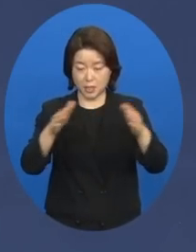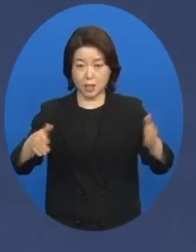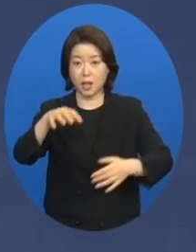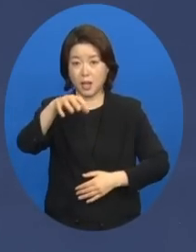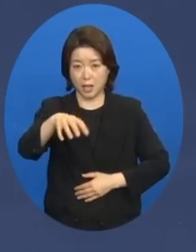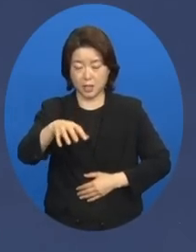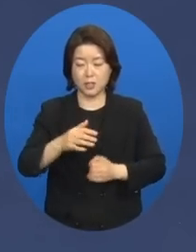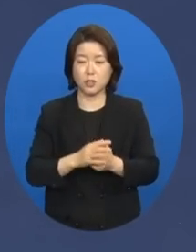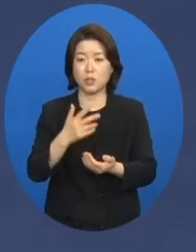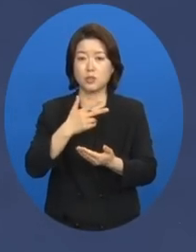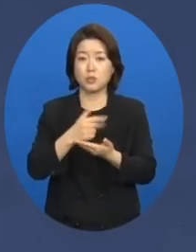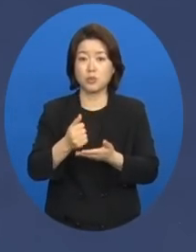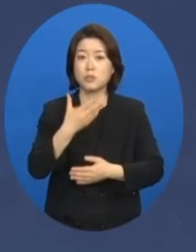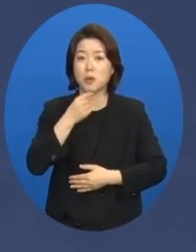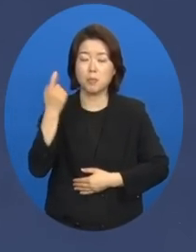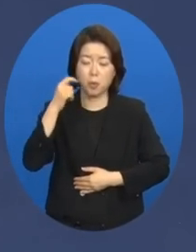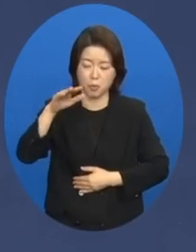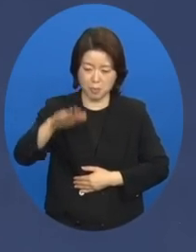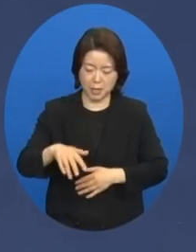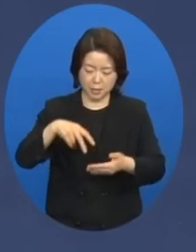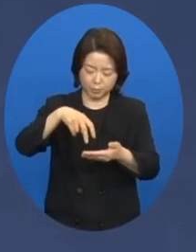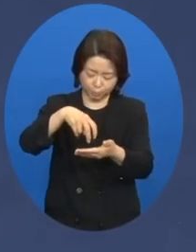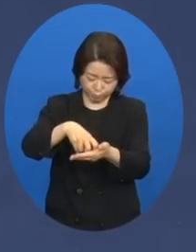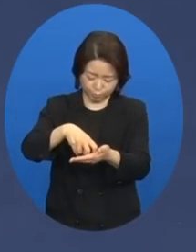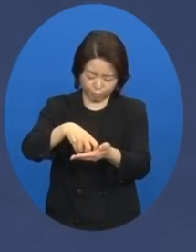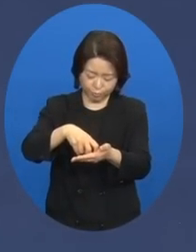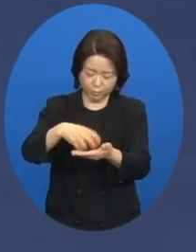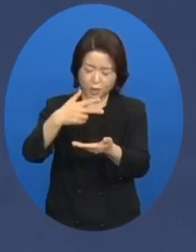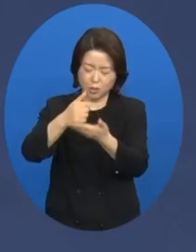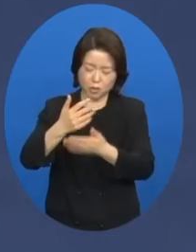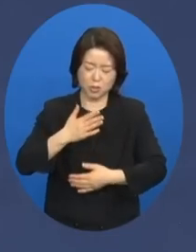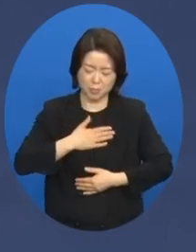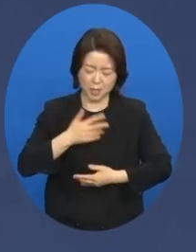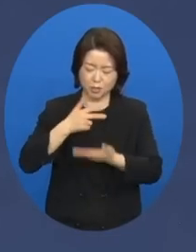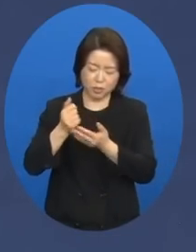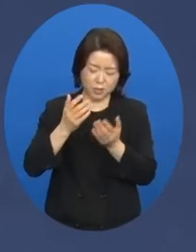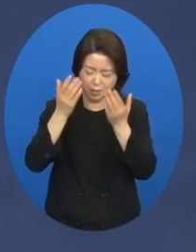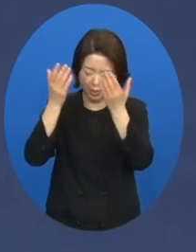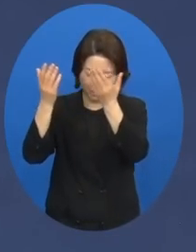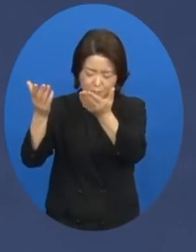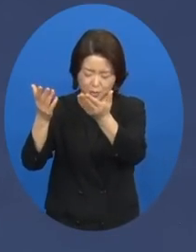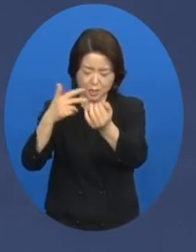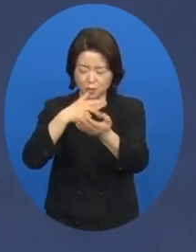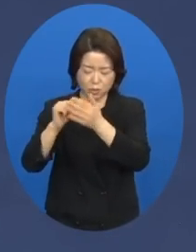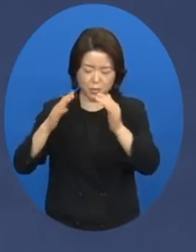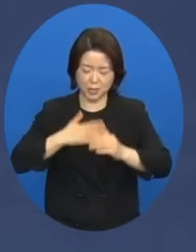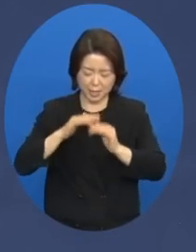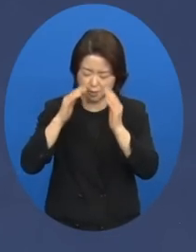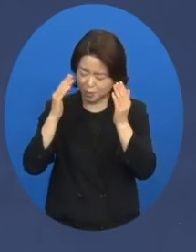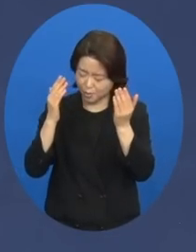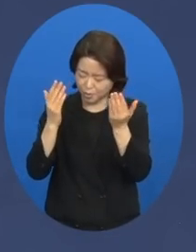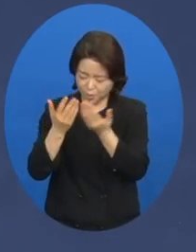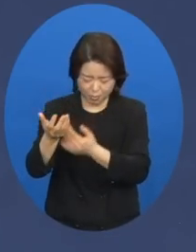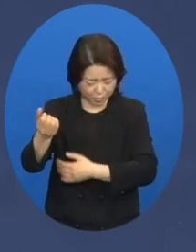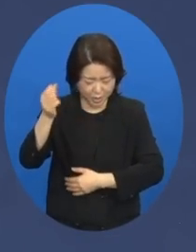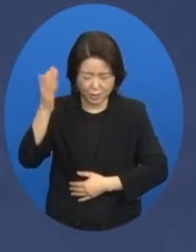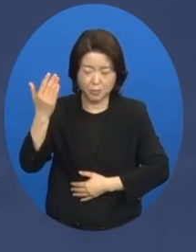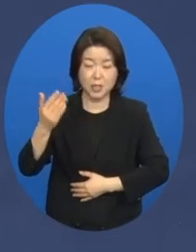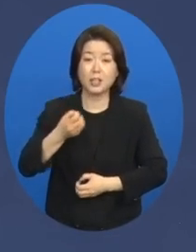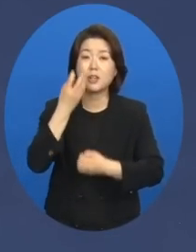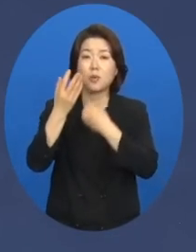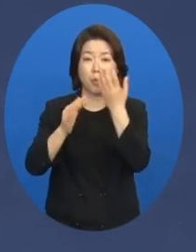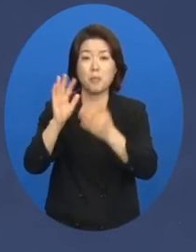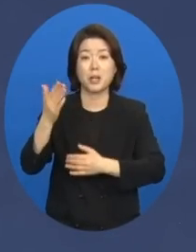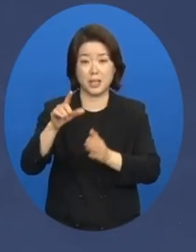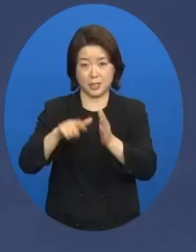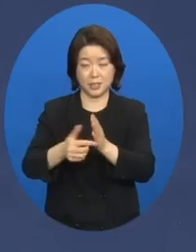주님의 복음 아래 무릎 꿇으시고 주님 내가 나를 주님께 드립니다. 주님이 나의 전부입니다. 그렇게 고백하는 시간이